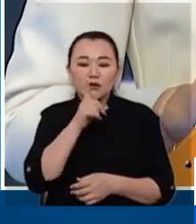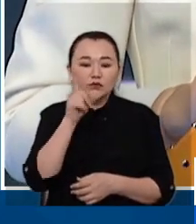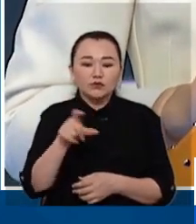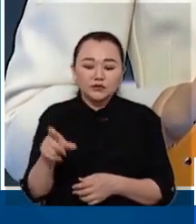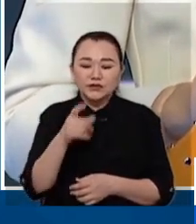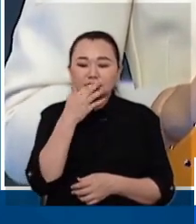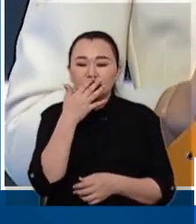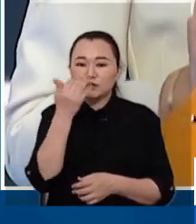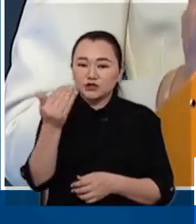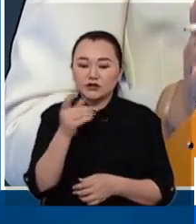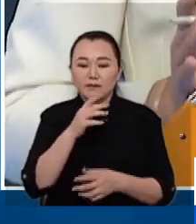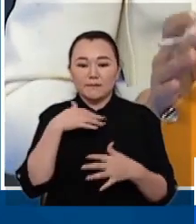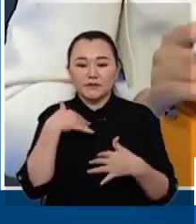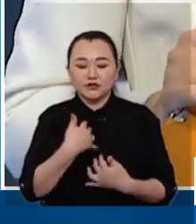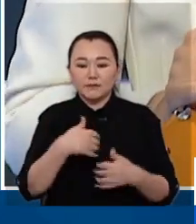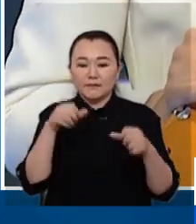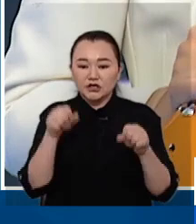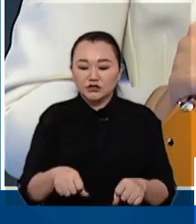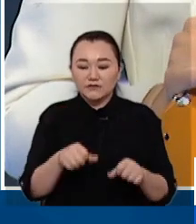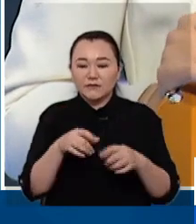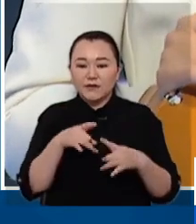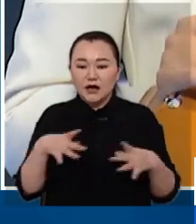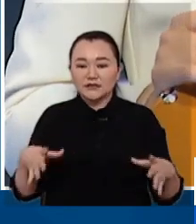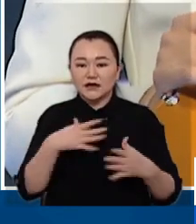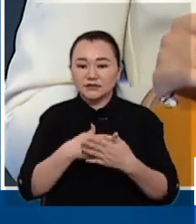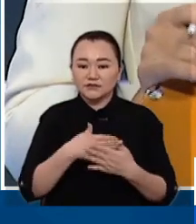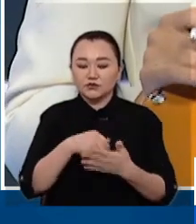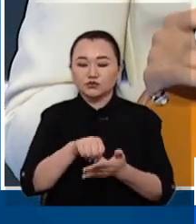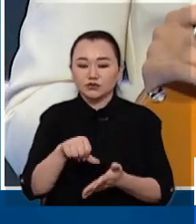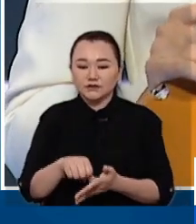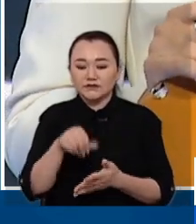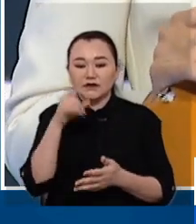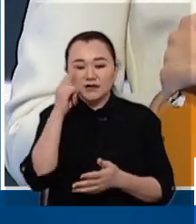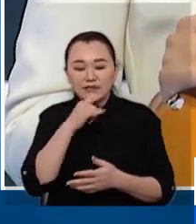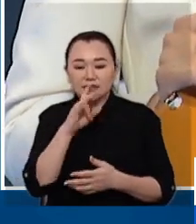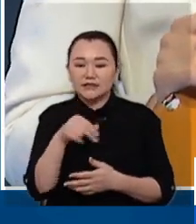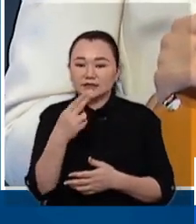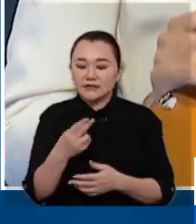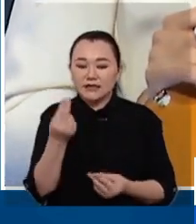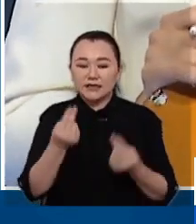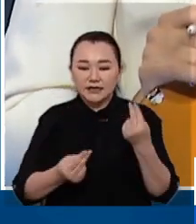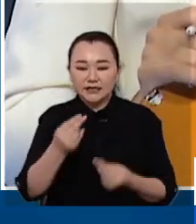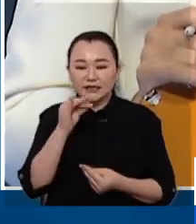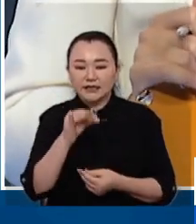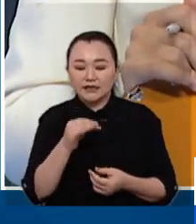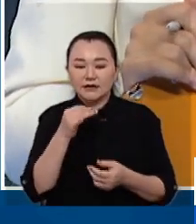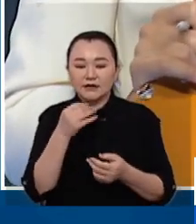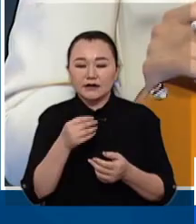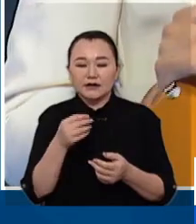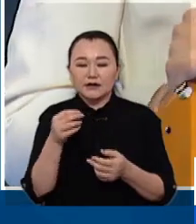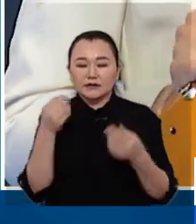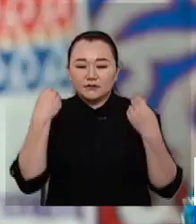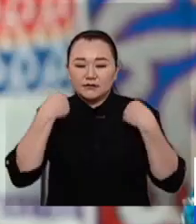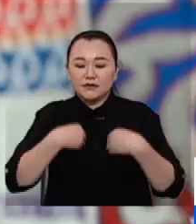из-за рубежа впечатлил масштаб празднования. Они активно участвовали в казахских национальных играх и примерили шапаны.